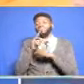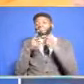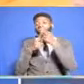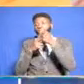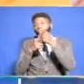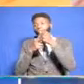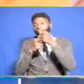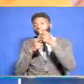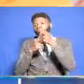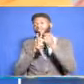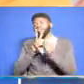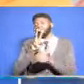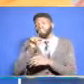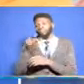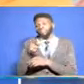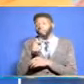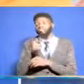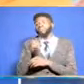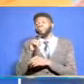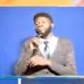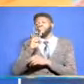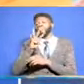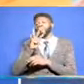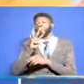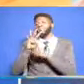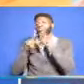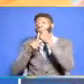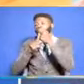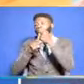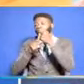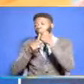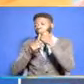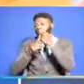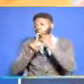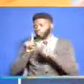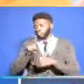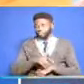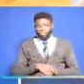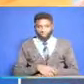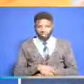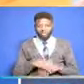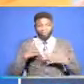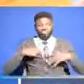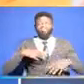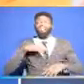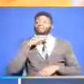1072491. Jumla ya wagonjwa walioangamia kutokana na ugonjwa huo mwanchini imefikia